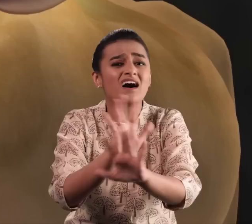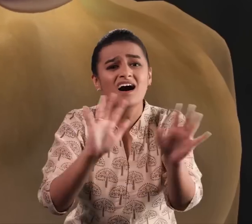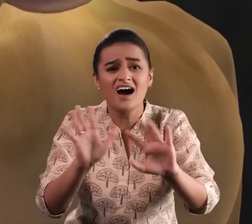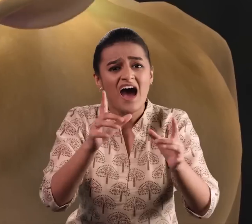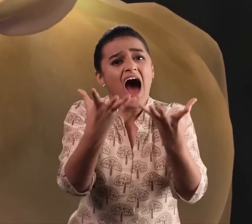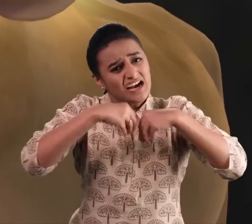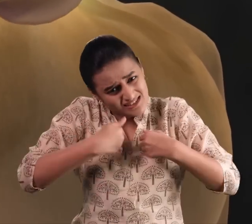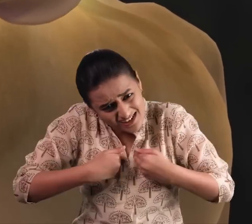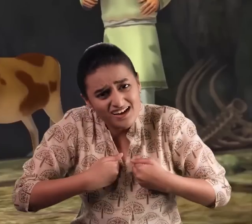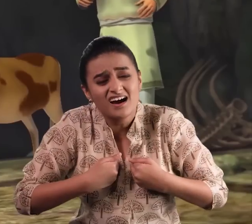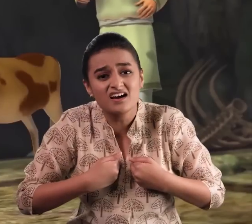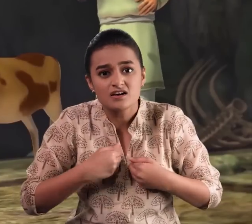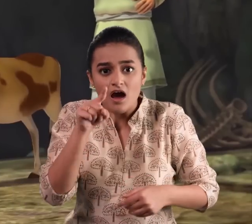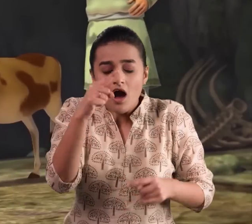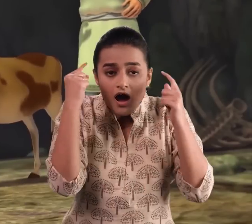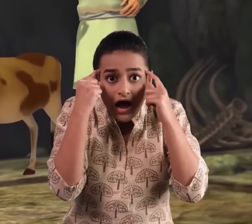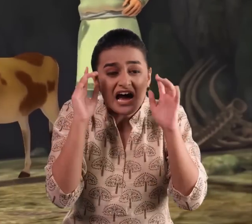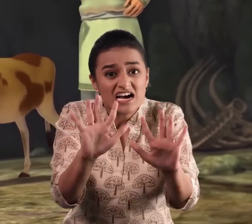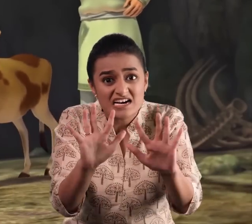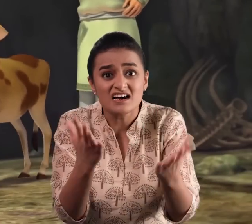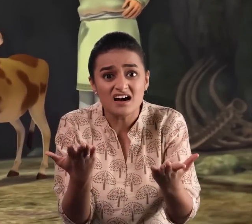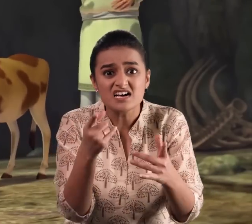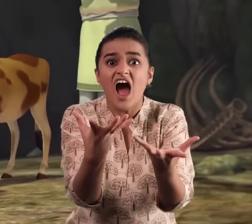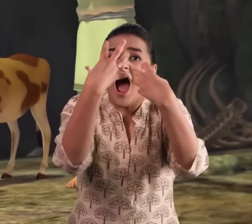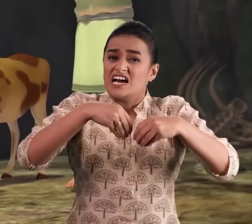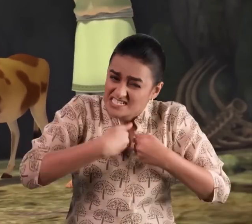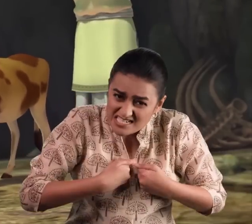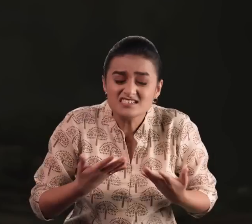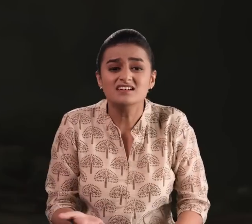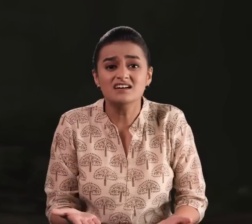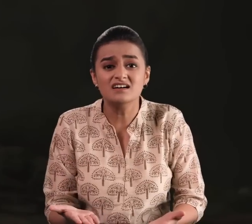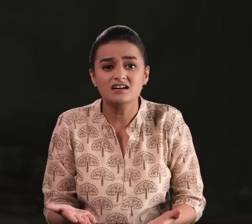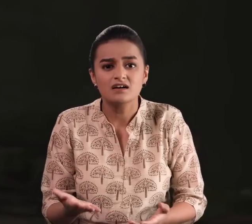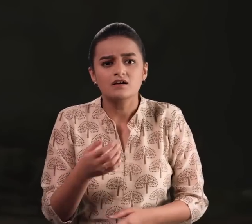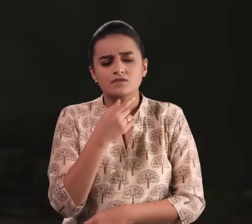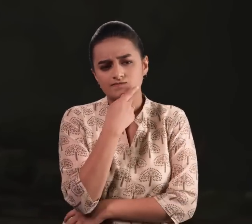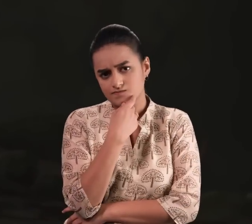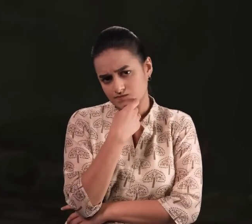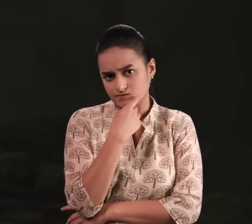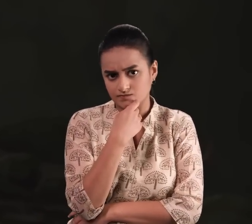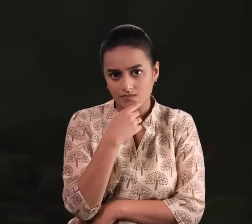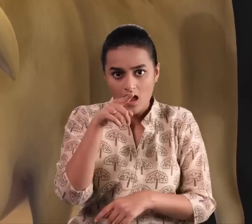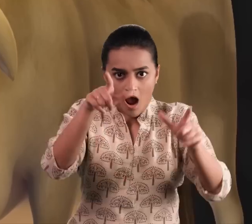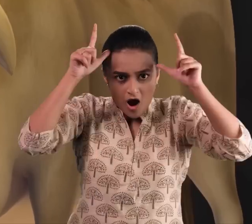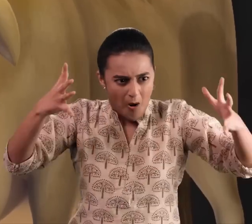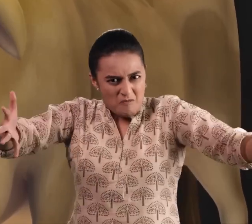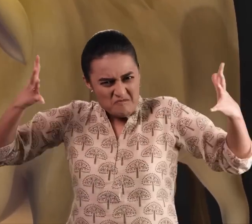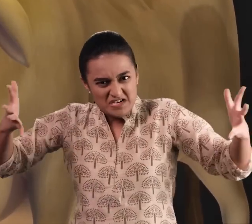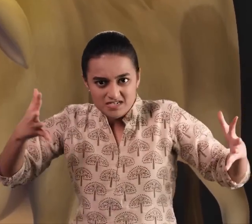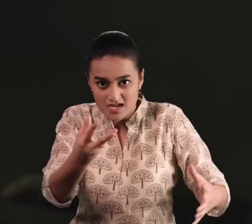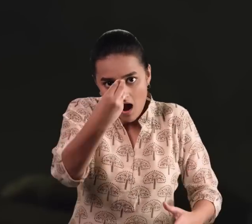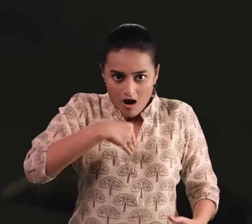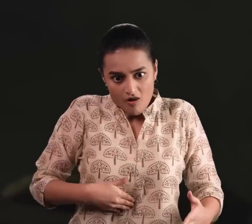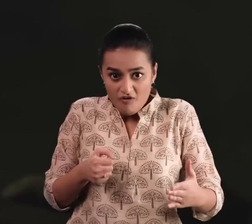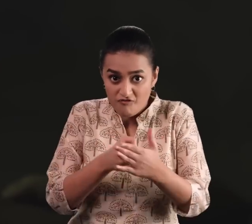नहीं, तुम मुझे खाओ। बुद्धि से काम लो और मुझे खा लो। इस गाय का शरीर मांस